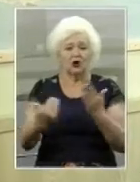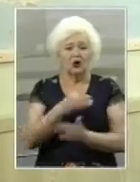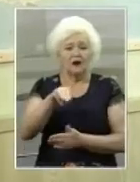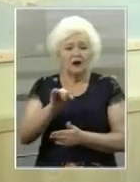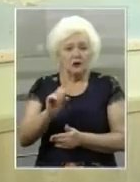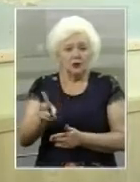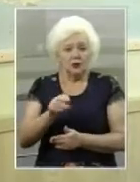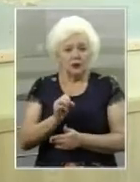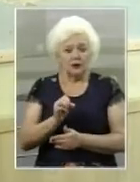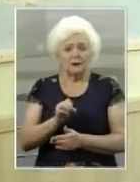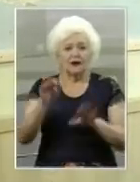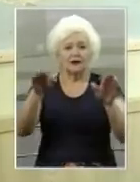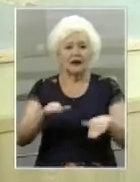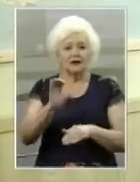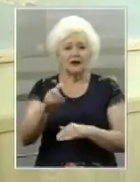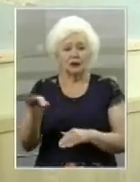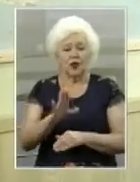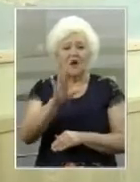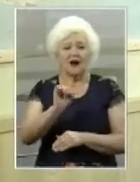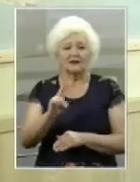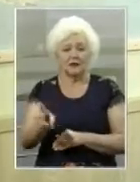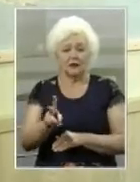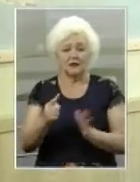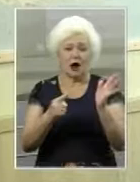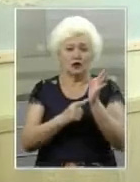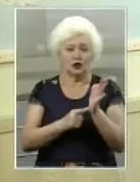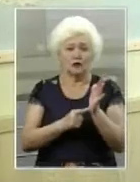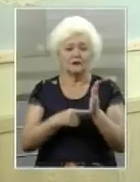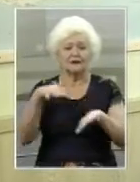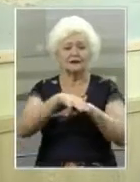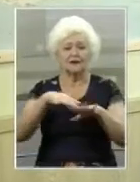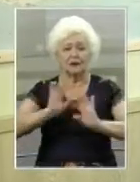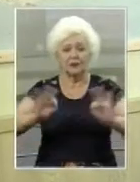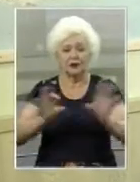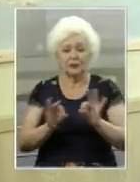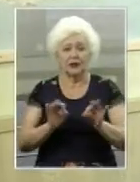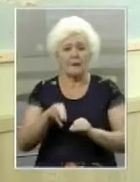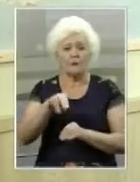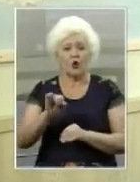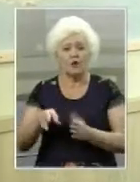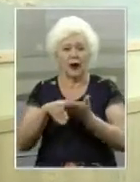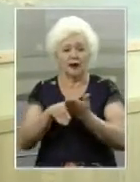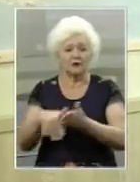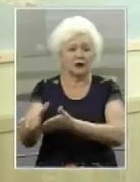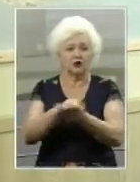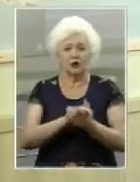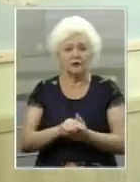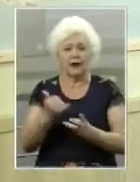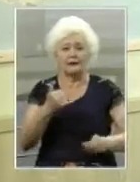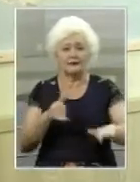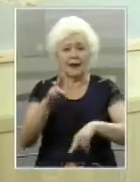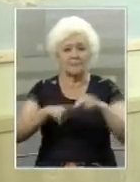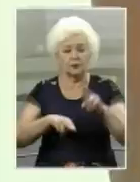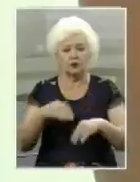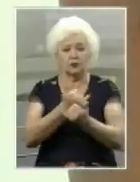Новотроїцьке, Нижні Сіровози і Васильівка. От 6 цифрових передавачів, провайдер товариства «Зеонбуд», які